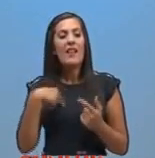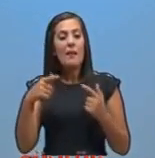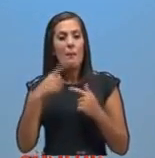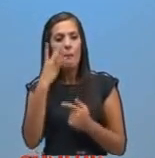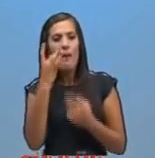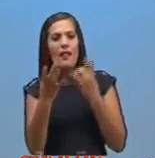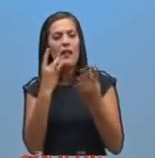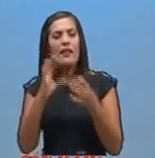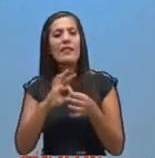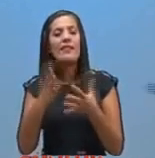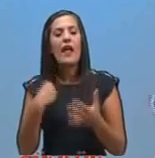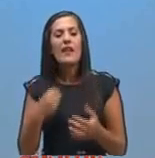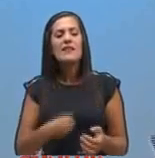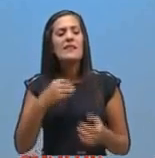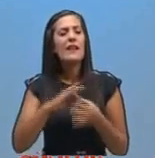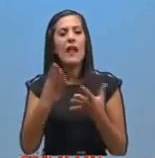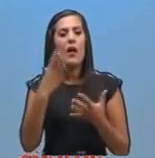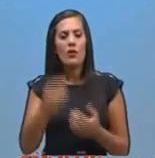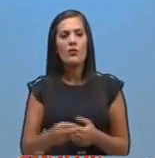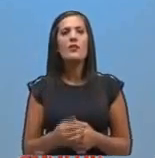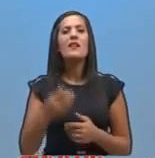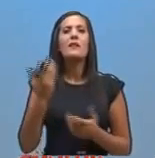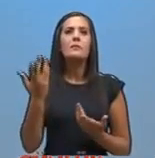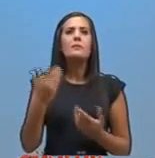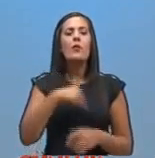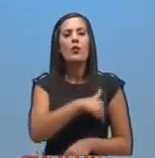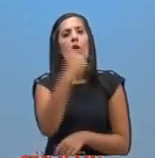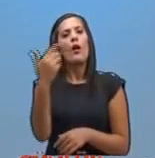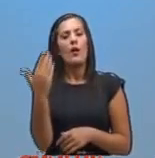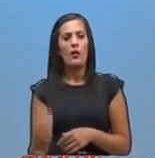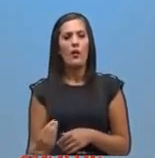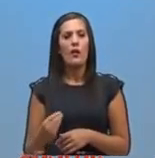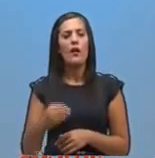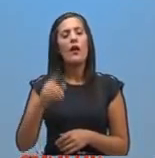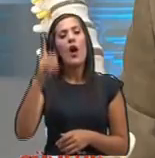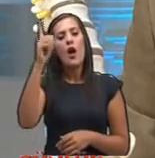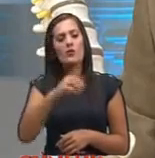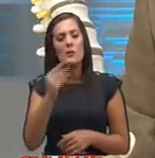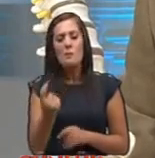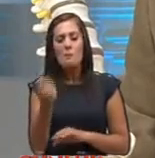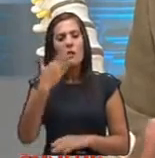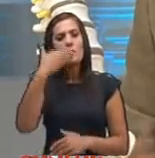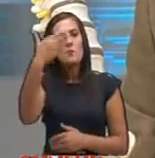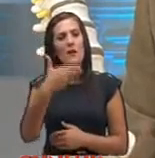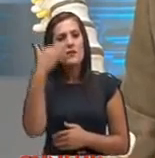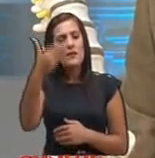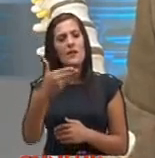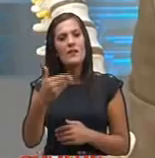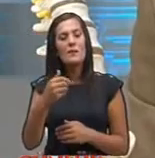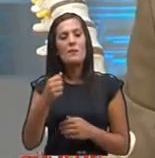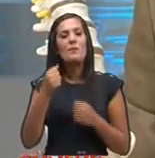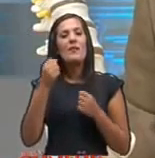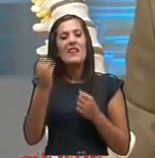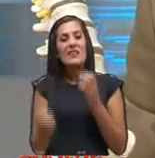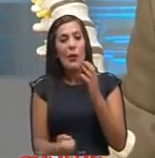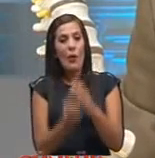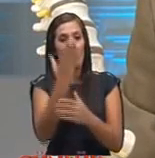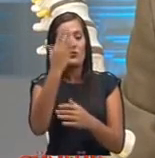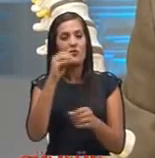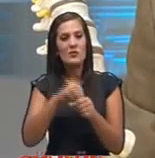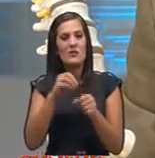hissederiz? Evet. Arıza klasik olduğunu olarak, fark ederken. Klasik olarak öncelikle biraz önce bahsettiğim oluşum